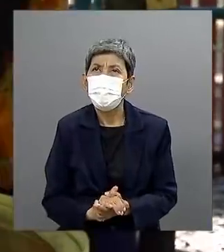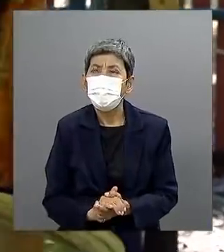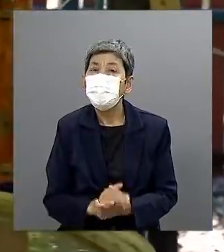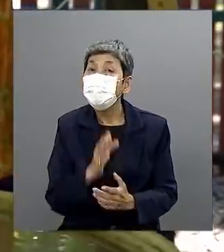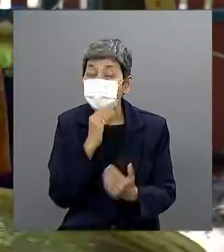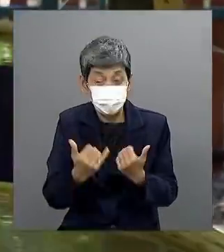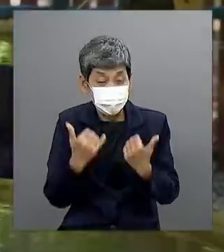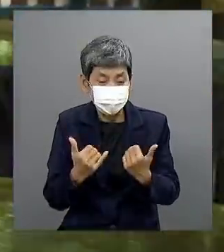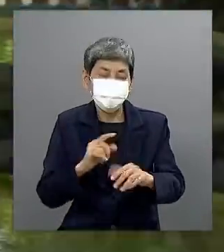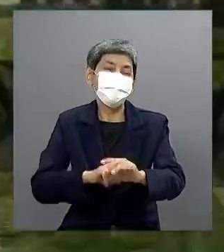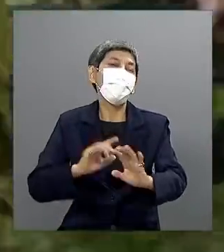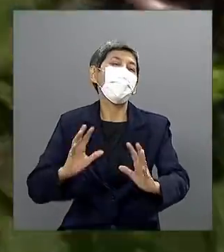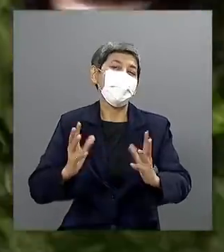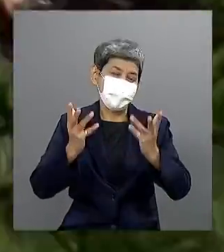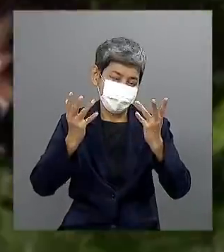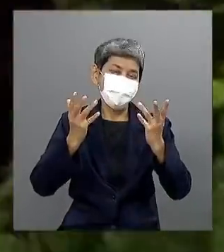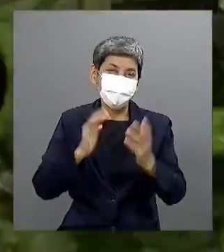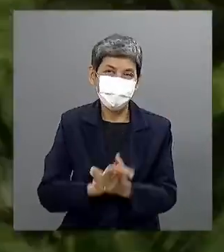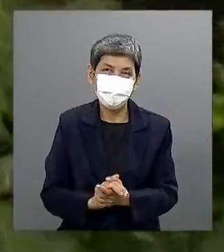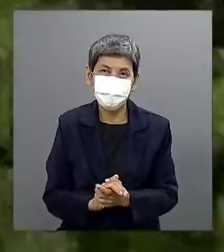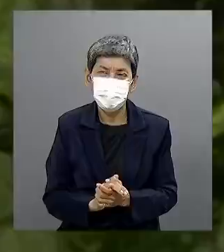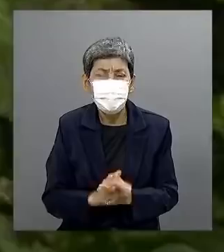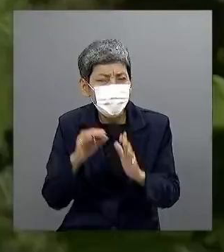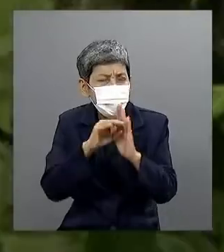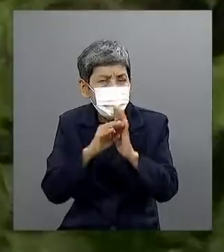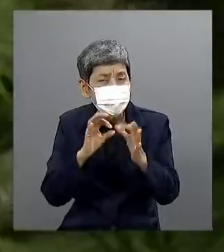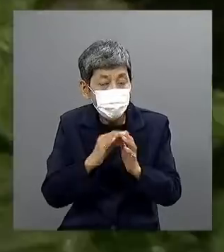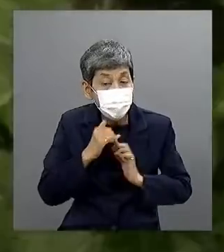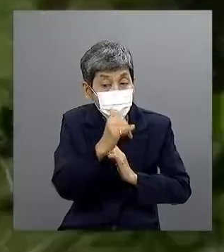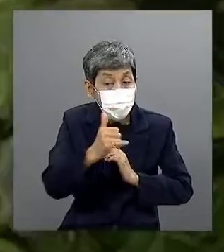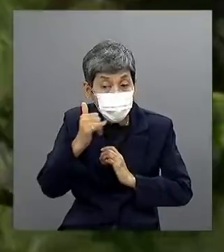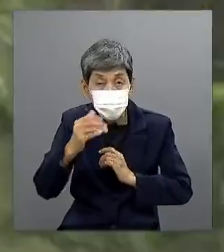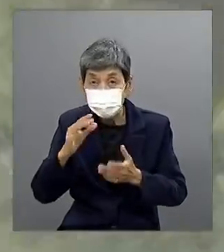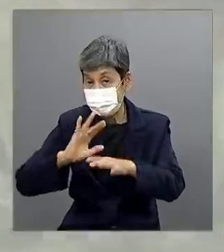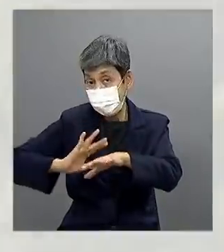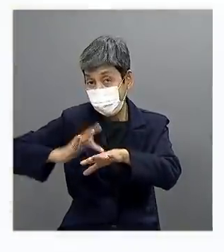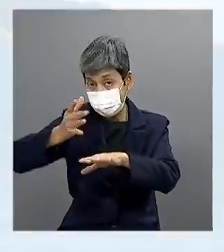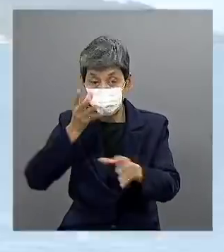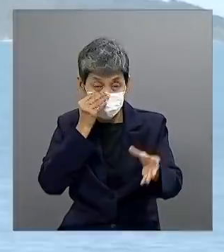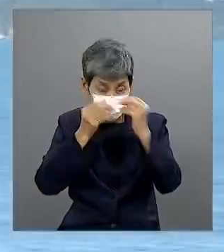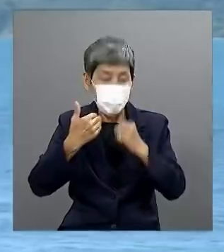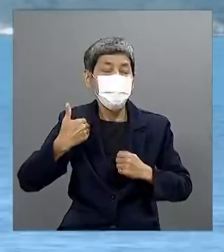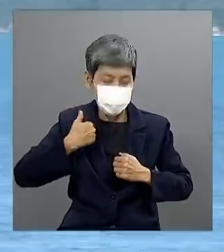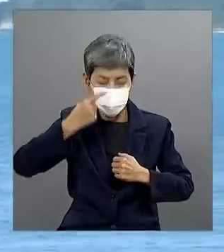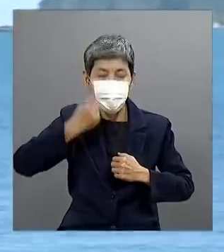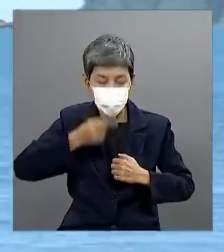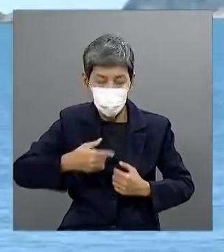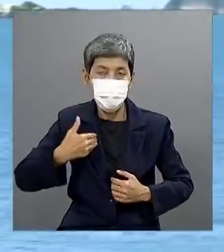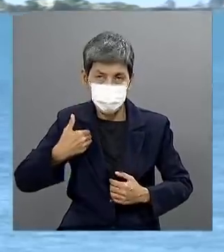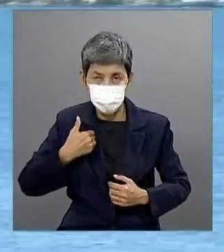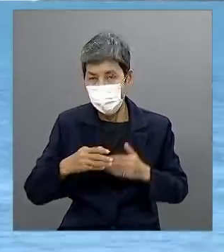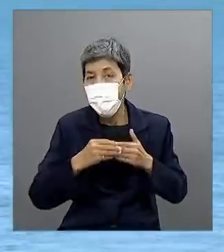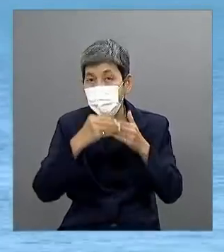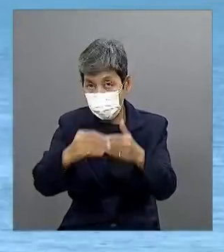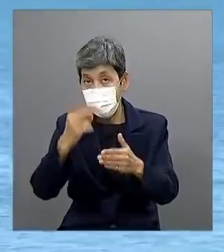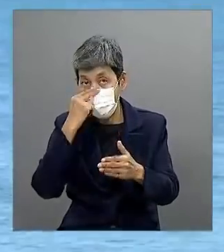มดลงแล้วล่ะครับแต่เรื่องราวการเดินทางบนห้องเรียนธรรมชาติแห่งนี้ยังไม่สิ้นสุดโบ๊ทจะพาคุณผู้ชมไปเจออะ